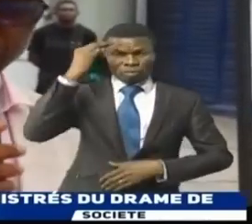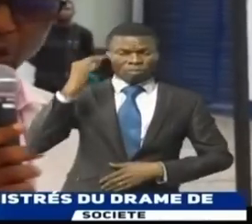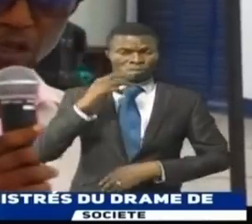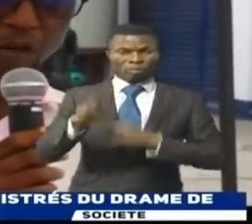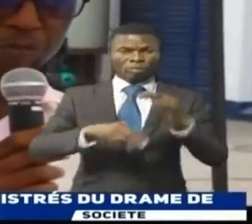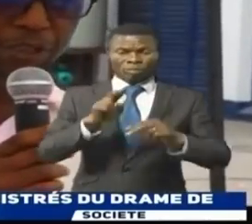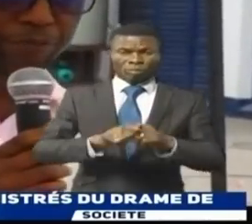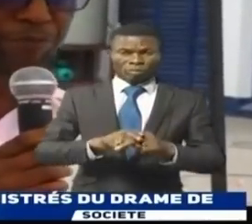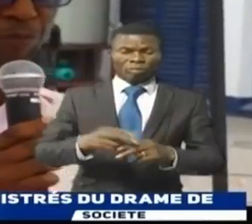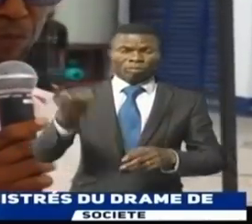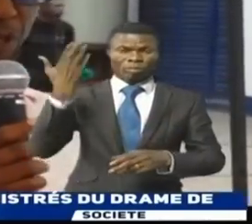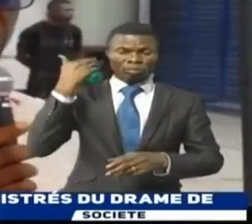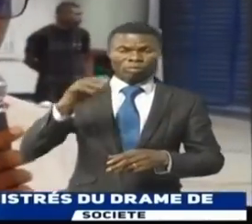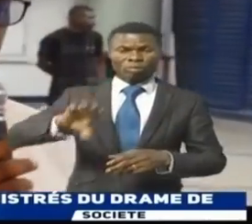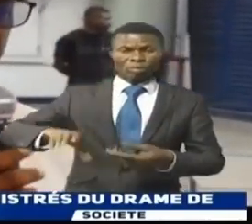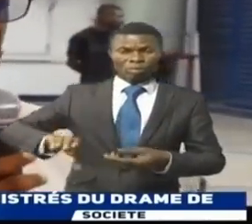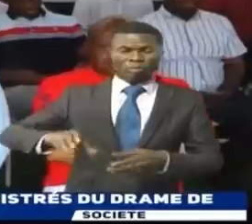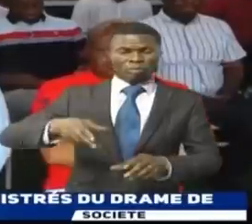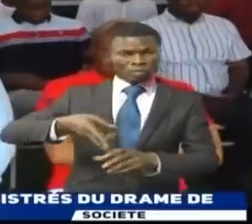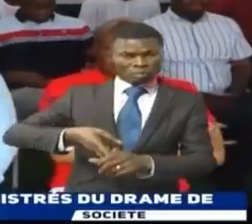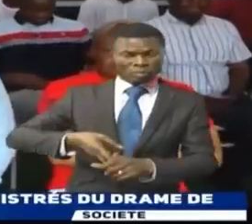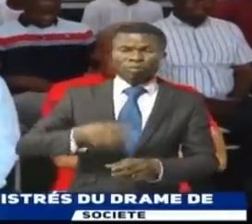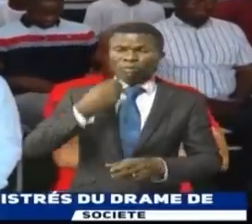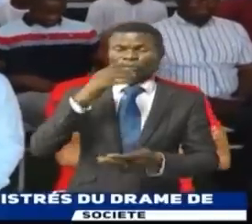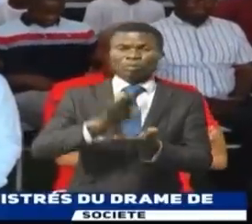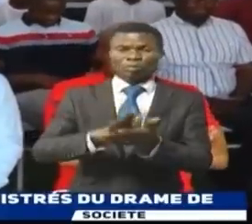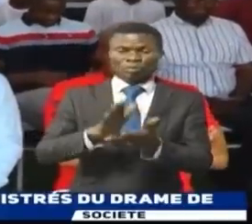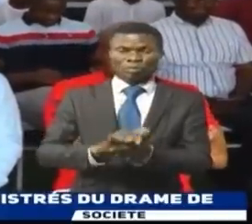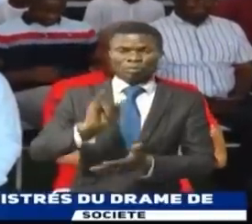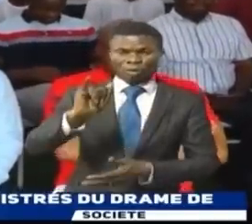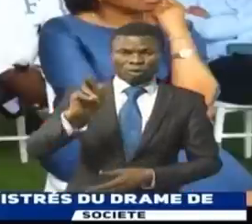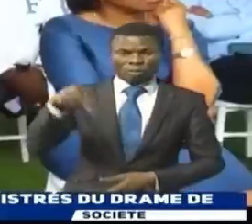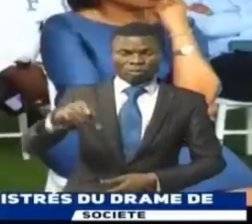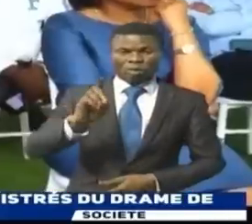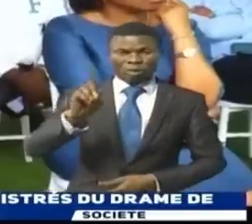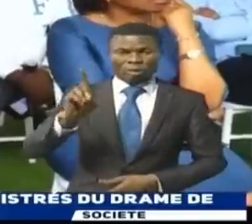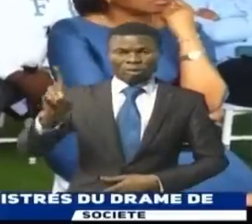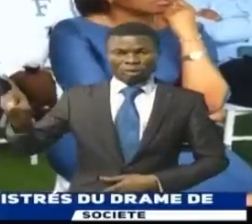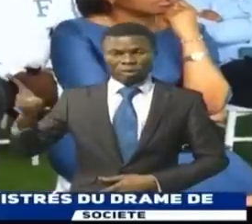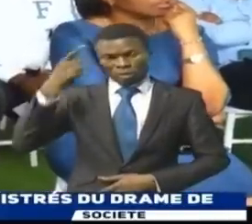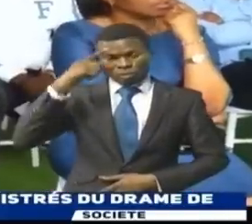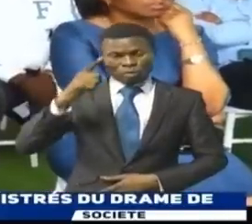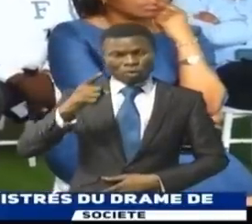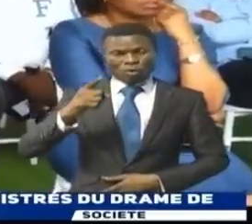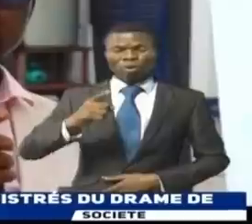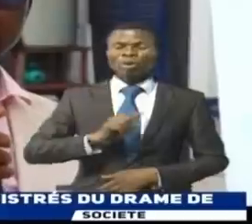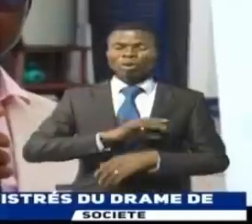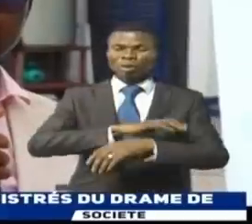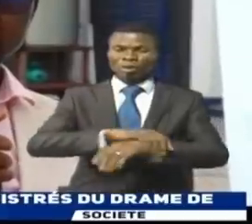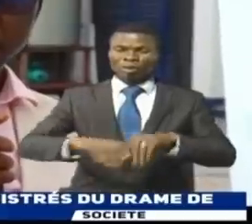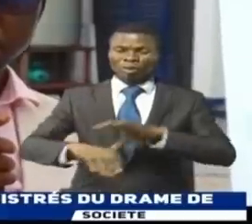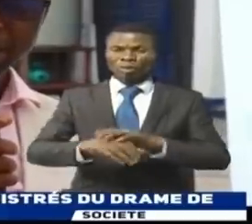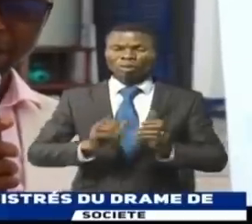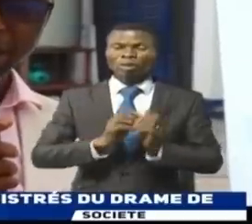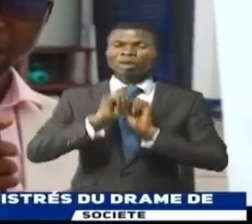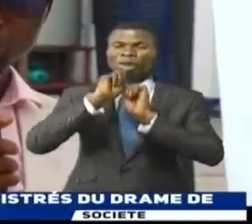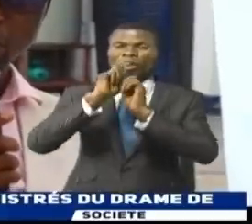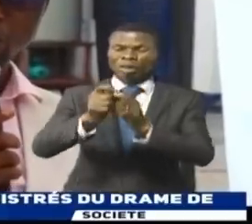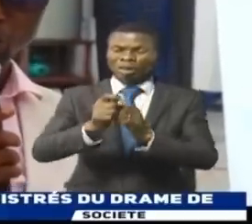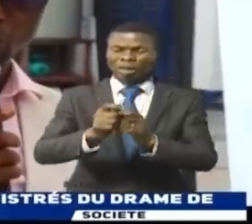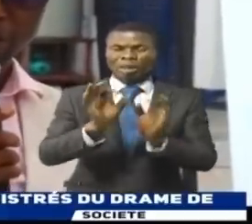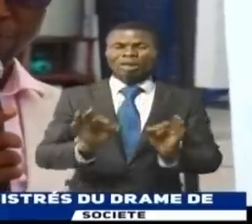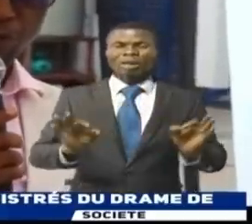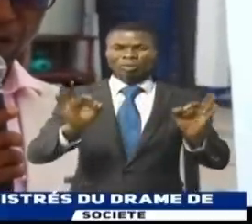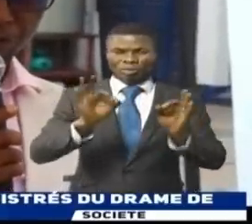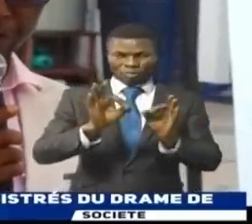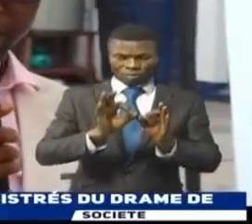national des hydrocarbures a remercié le GPDPP pour cette marque de compassion et ce geste combien louable